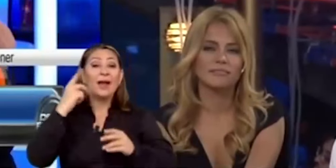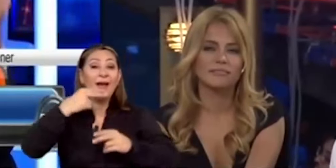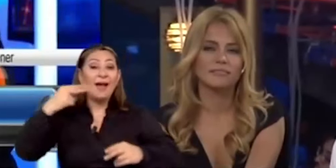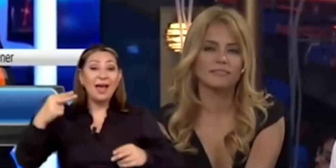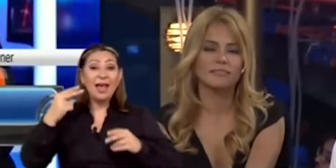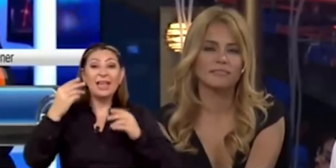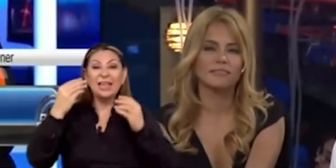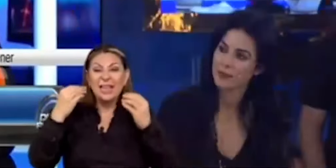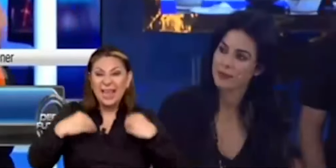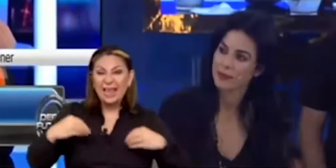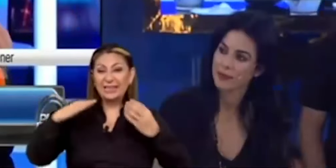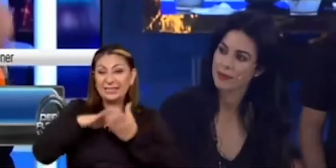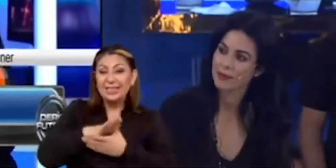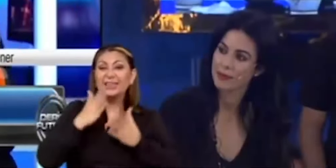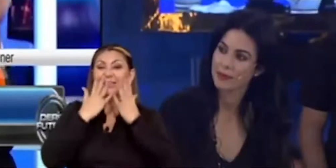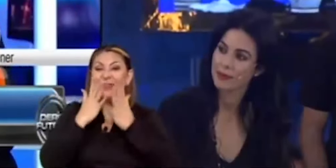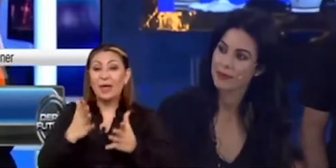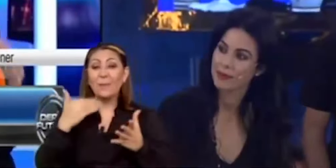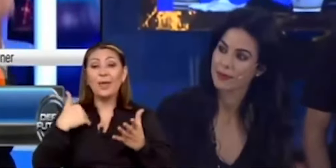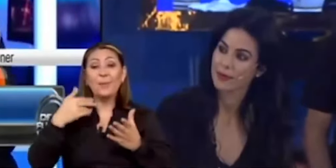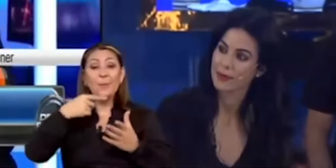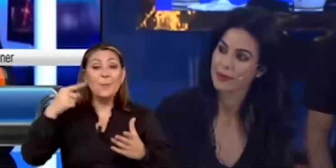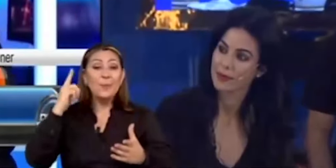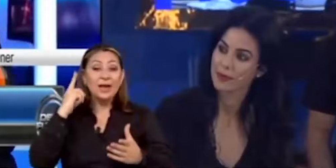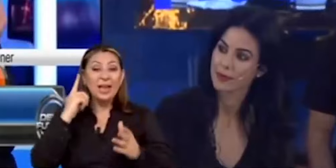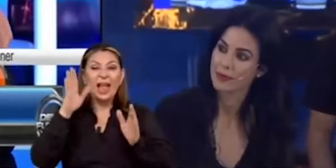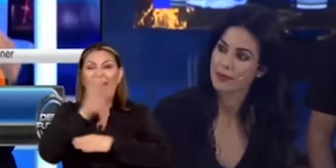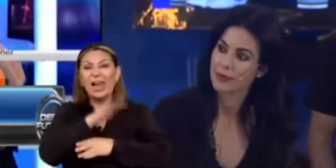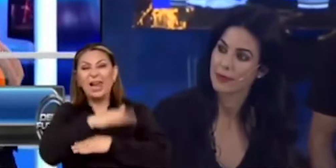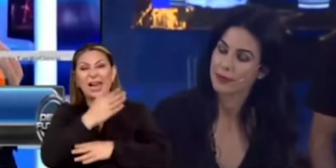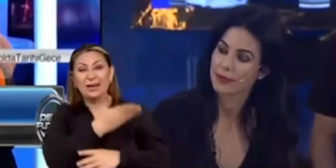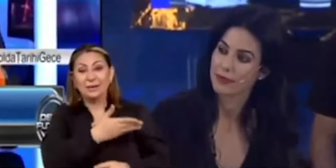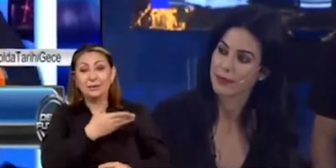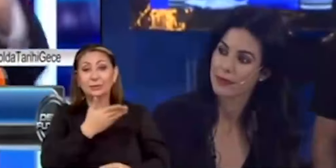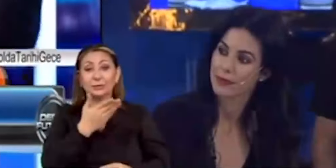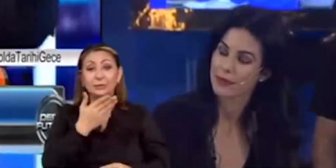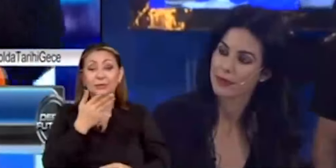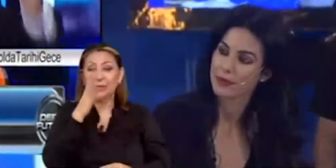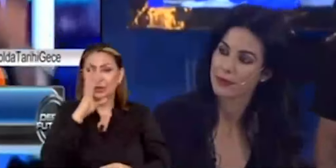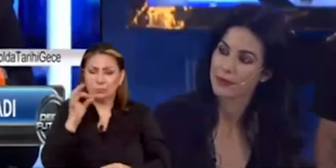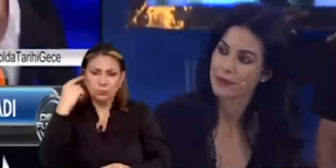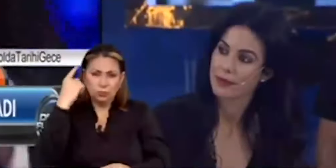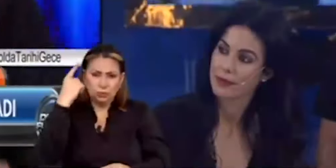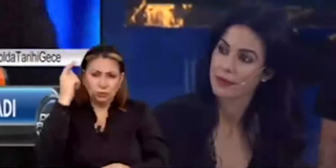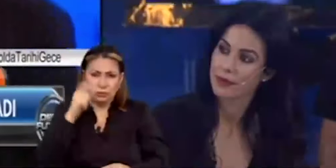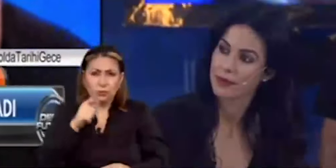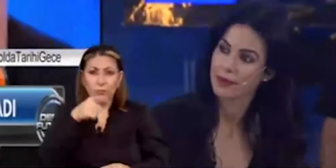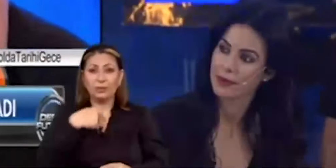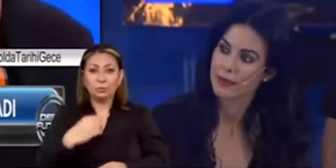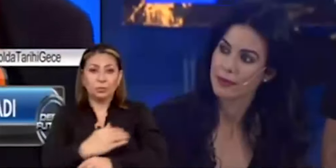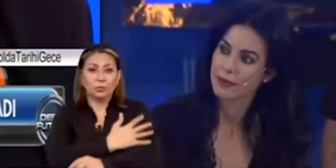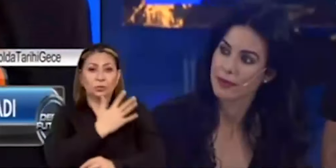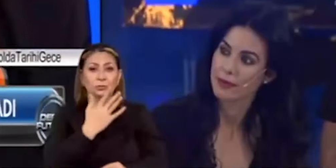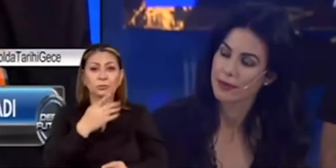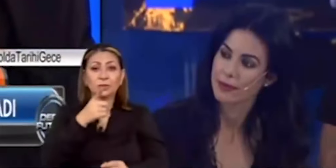marka taşıyandan nefret ederim. Marka taşıyan, giyen insan aşağılık, kompleksidir. Hocam resmen. Kim üzerine alıyorsa alsın. Bu benim gururum. Ya hocam